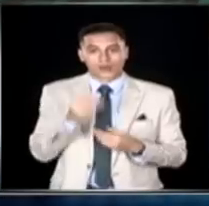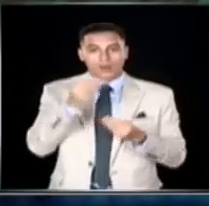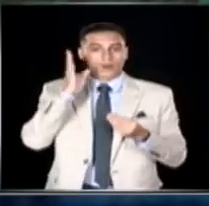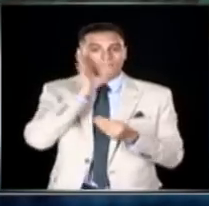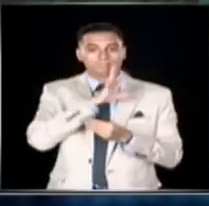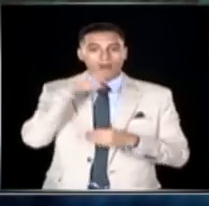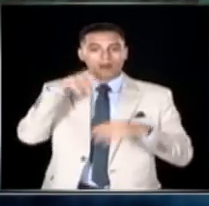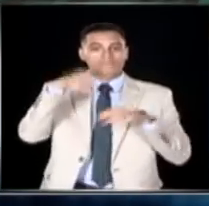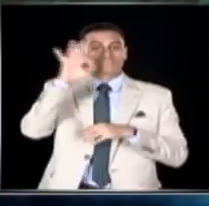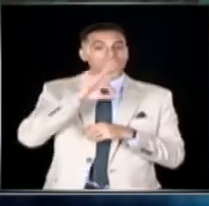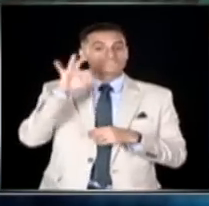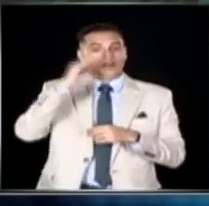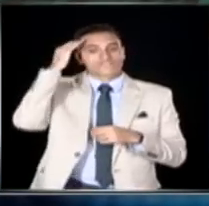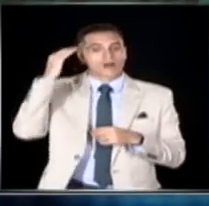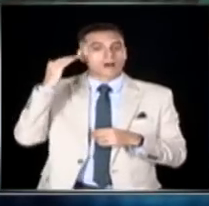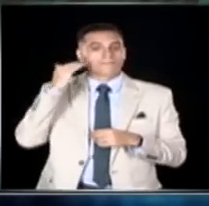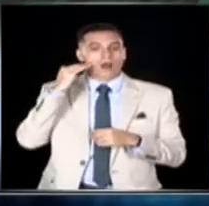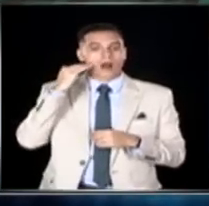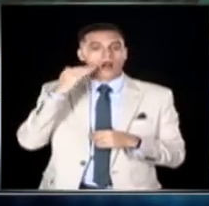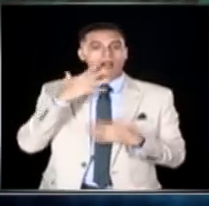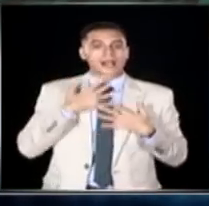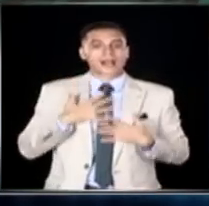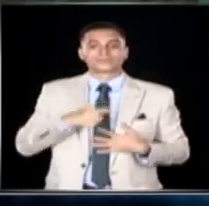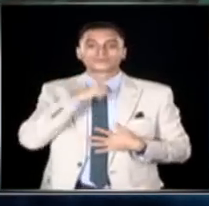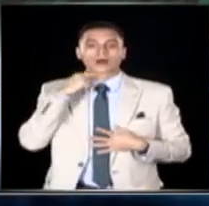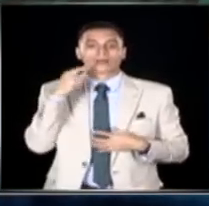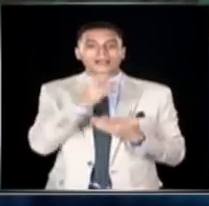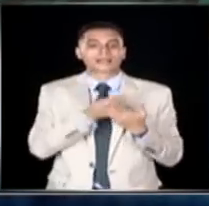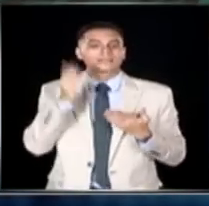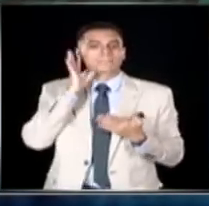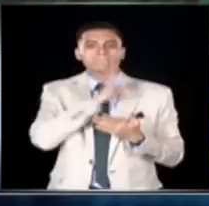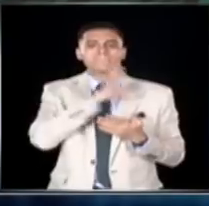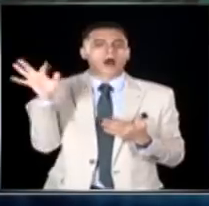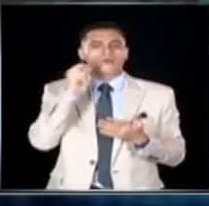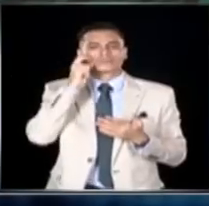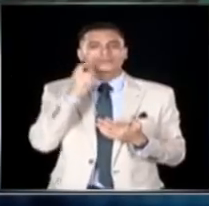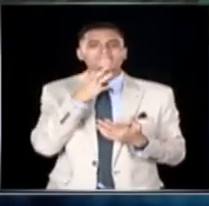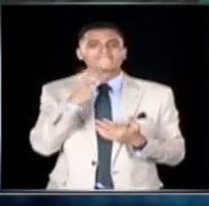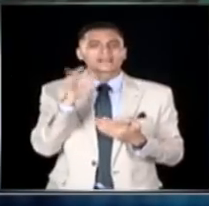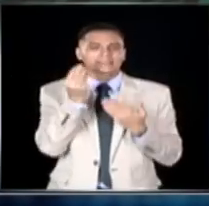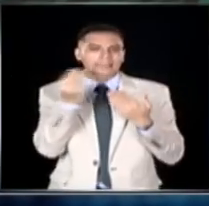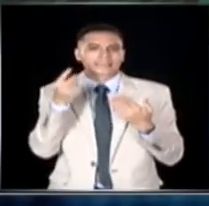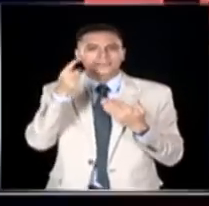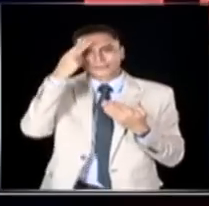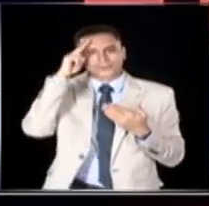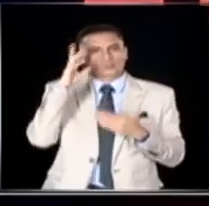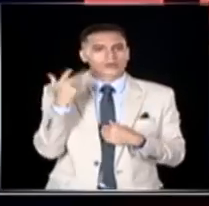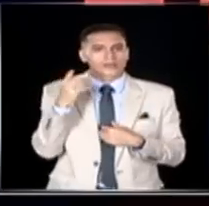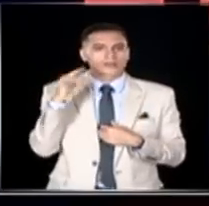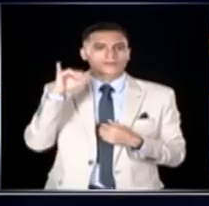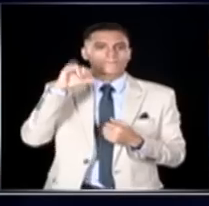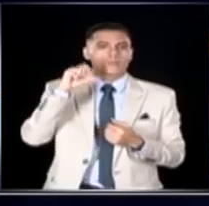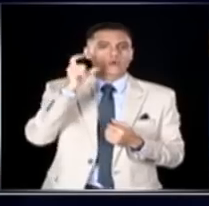لوحة المرأة في الثوب الأخضر هي الرسام فرنسي عالمي، فمن هو؟